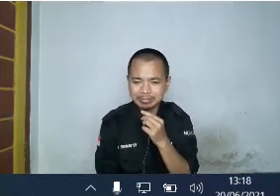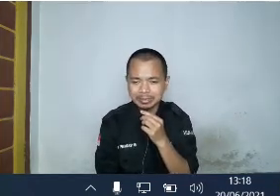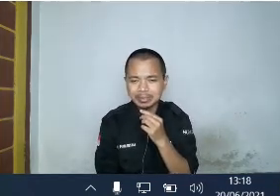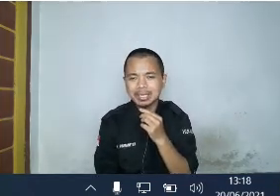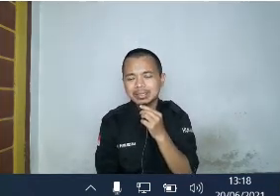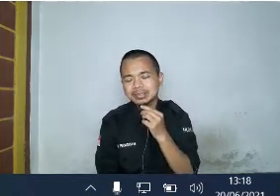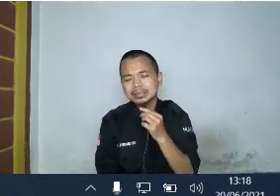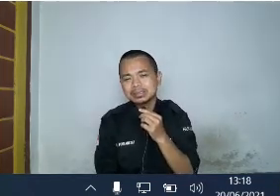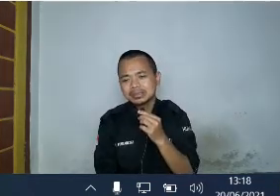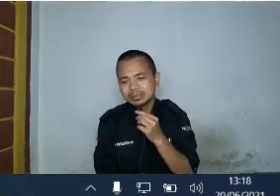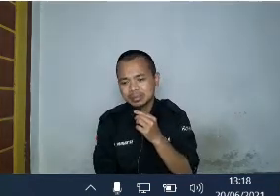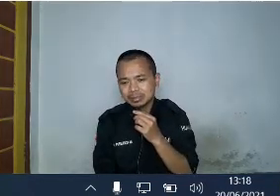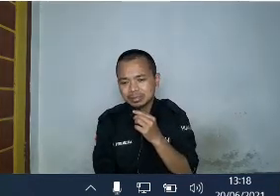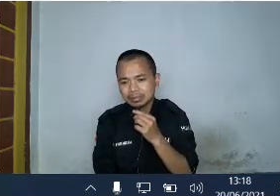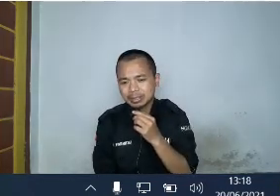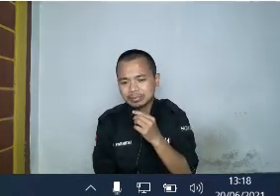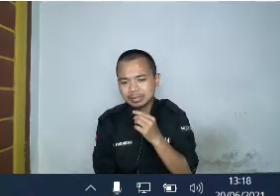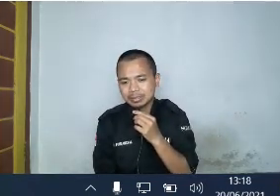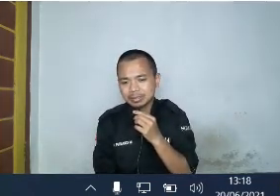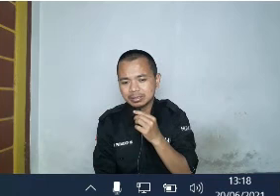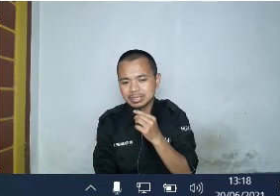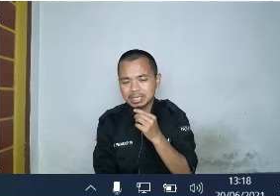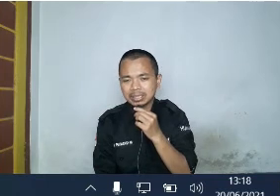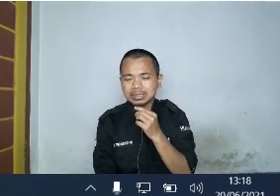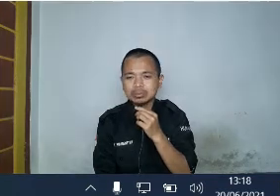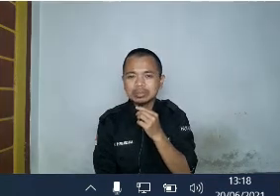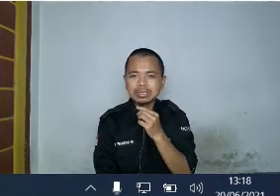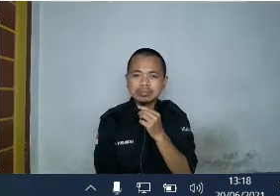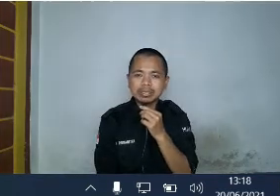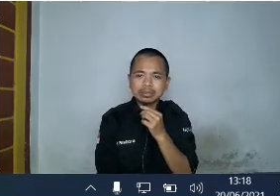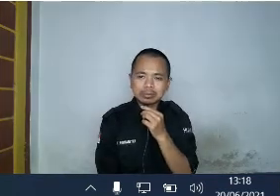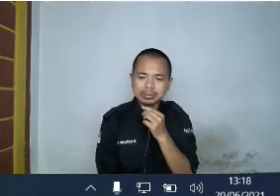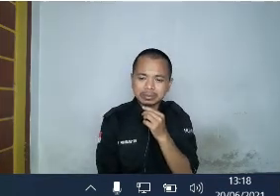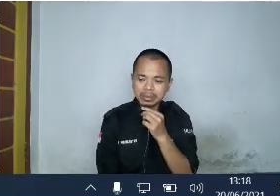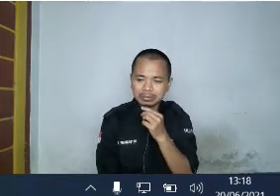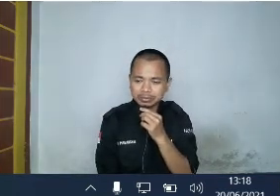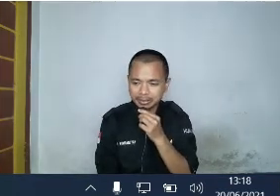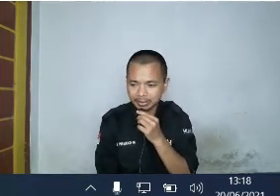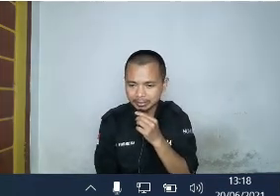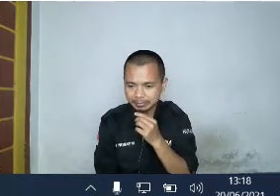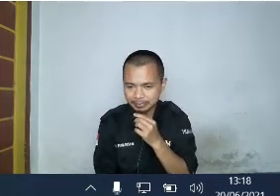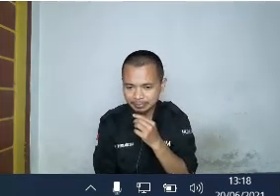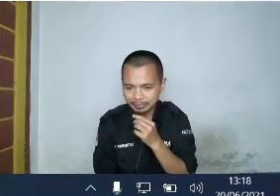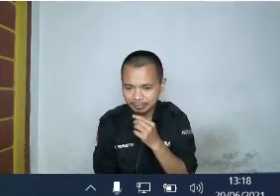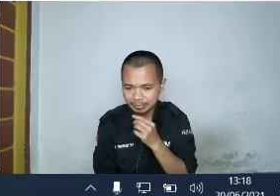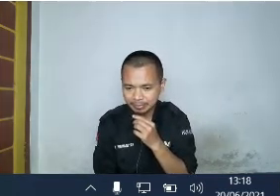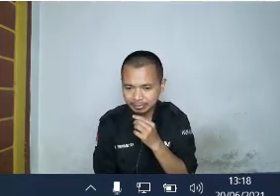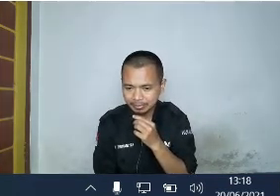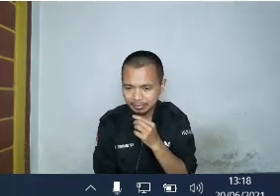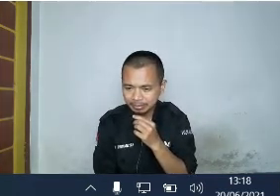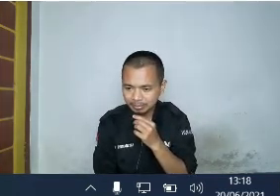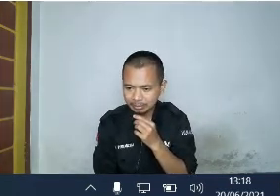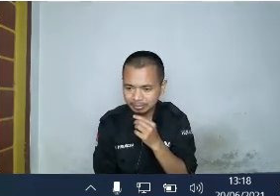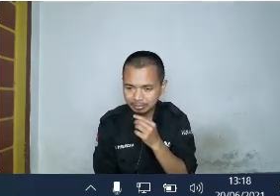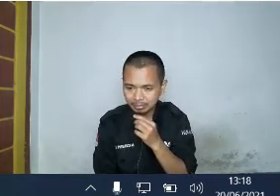12jam gitu ya apa namanya ya cara ngitungnya begitu peraturan UT